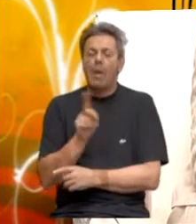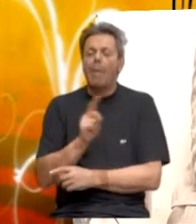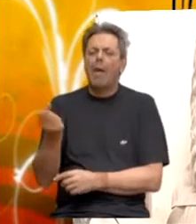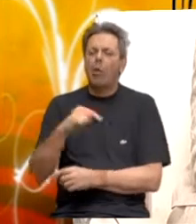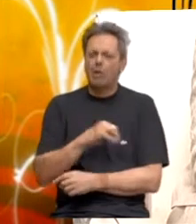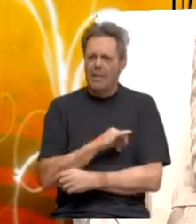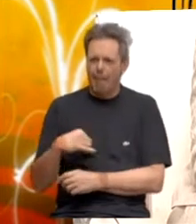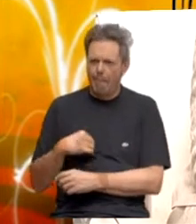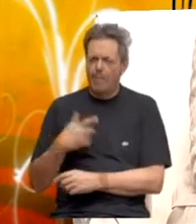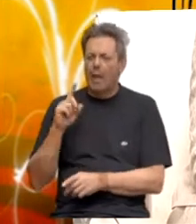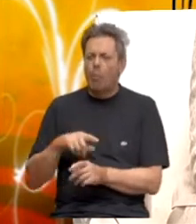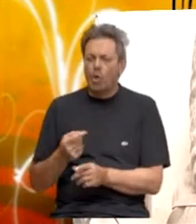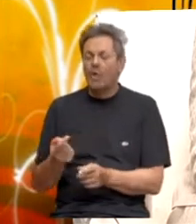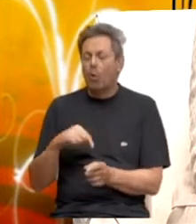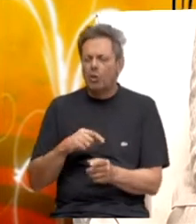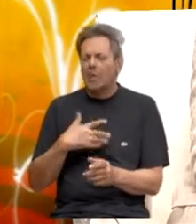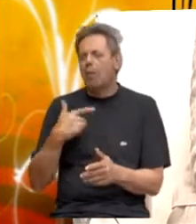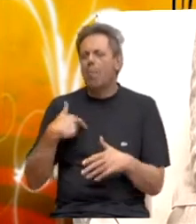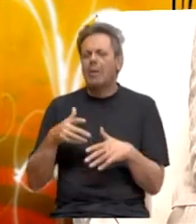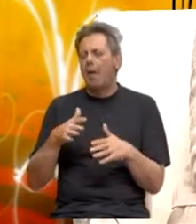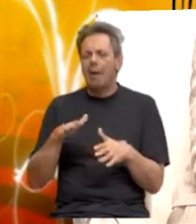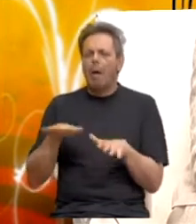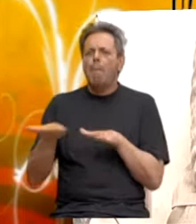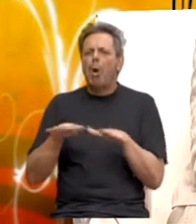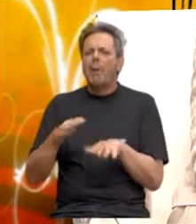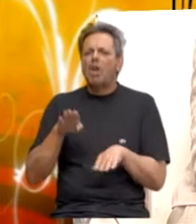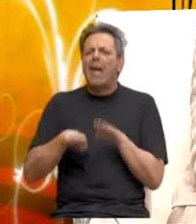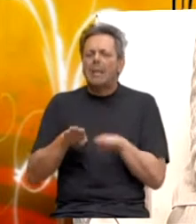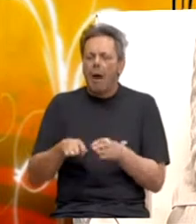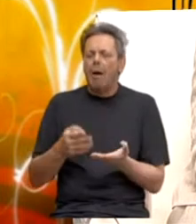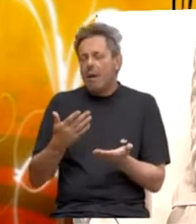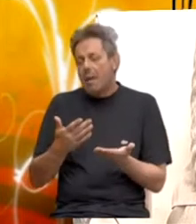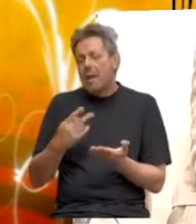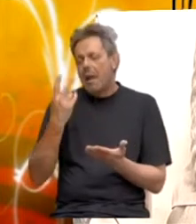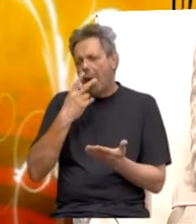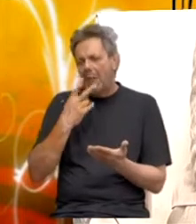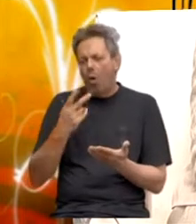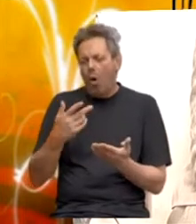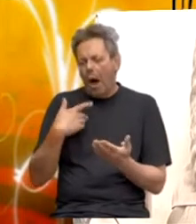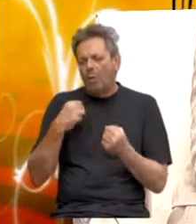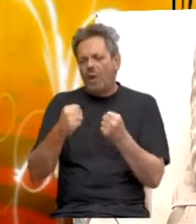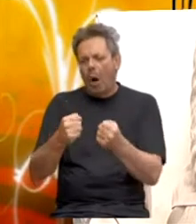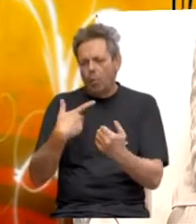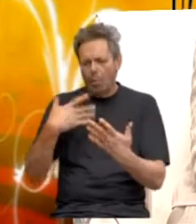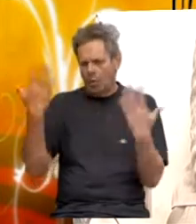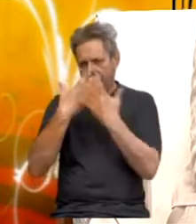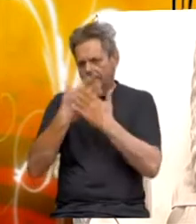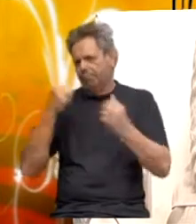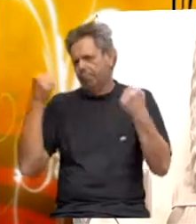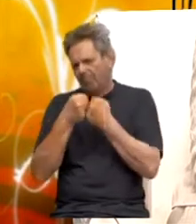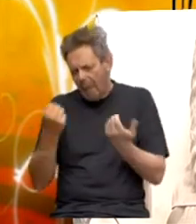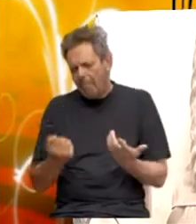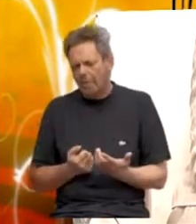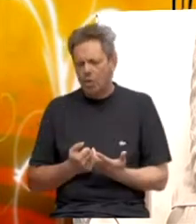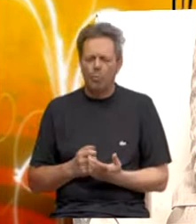sami može vam se dogoditi poremećaj ritma koji može i vas, a i neke sudionike u prometu koštati glave. Dakle, pozvati hitnu pomoć ili